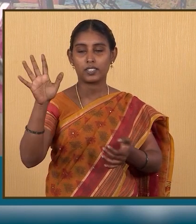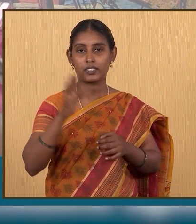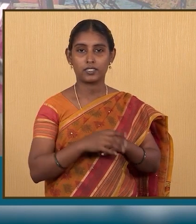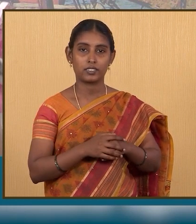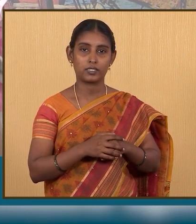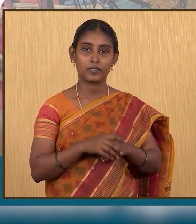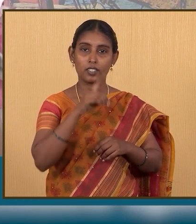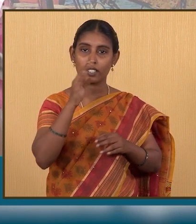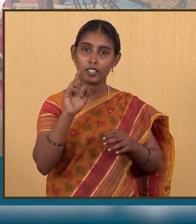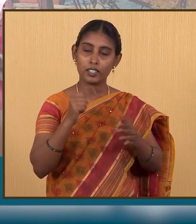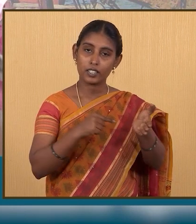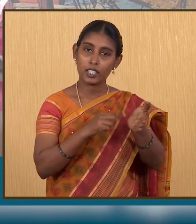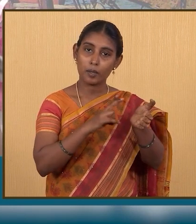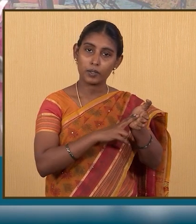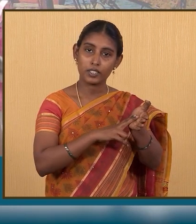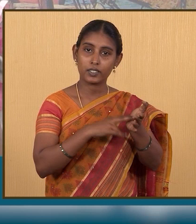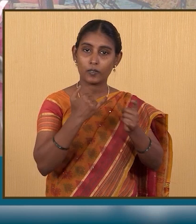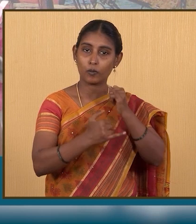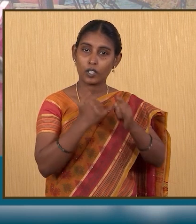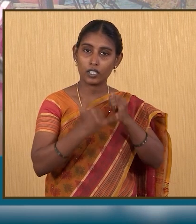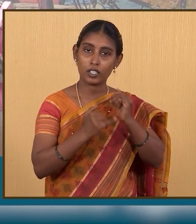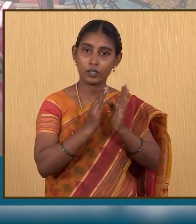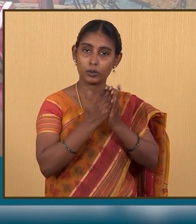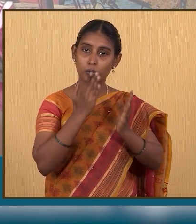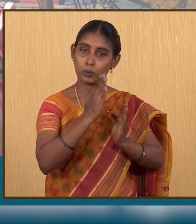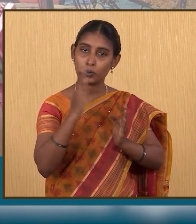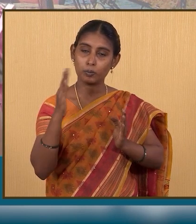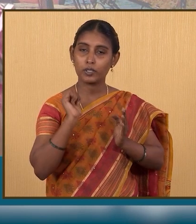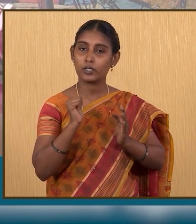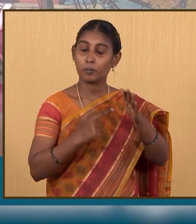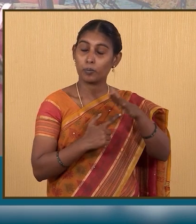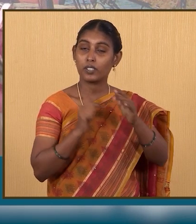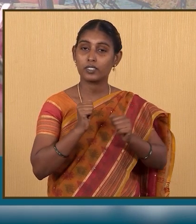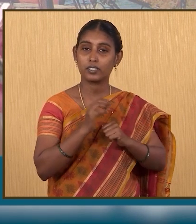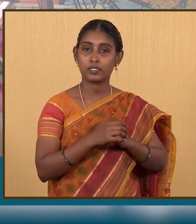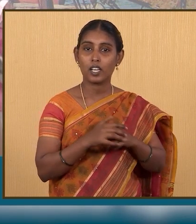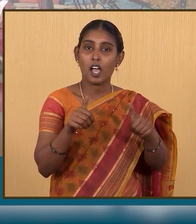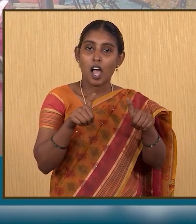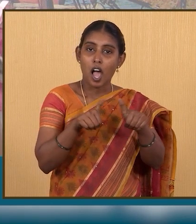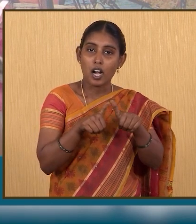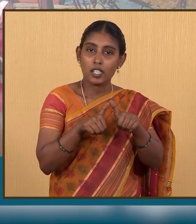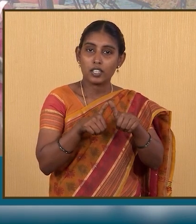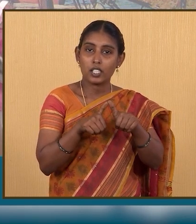1935. தமிழ் வரலாற்று குறிப்புகளில் முக்கியமானது